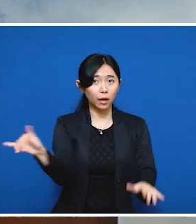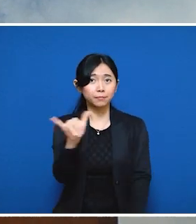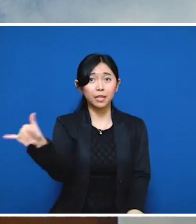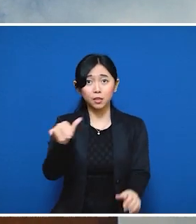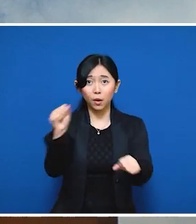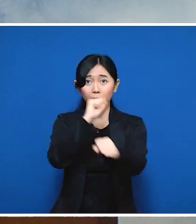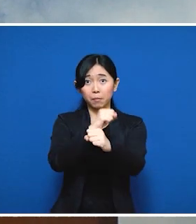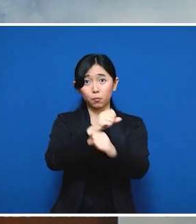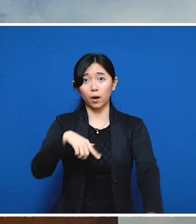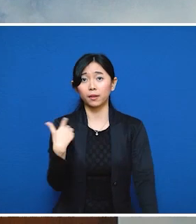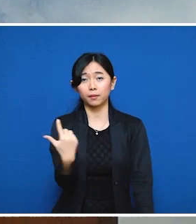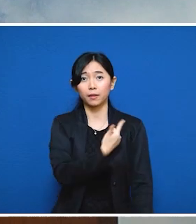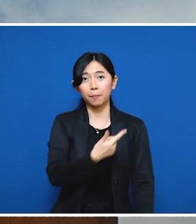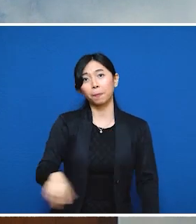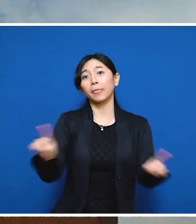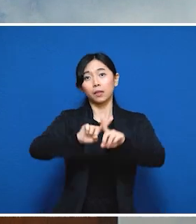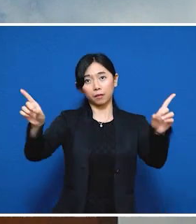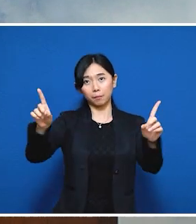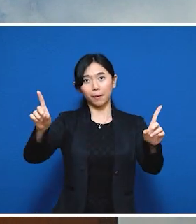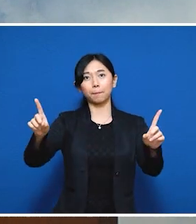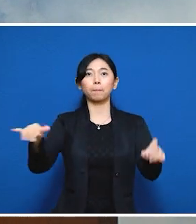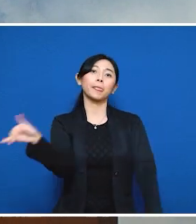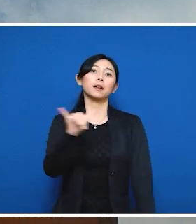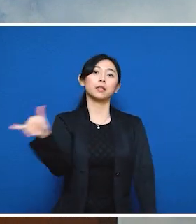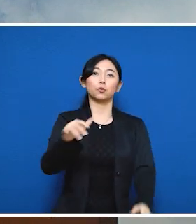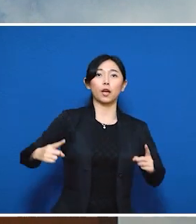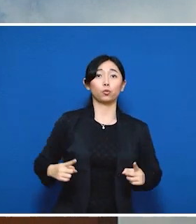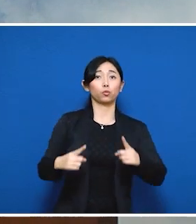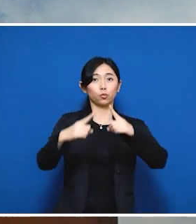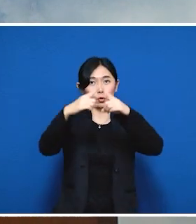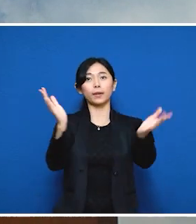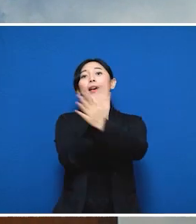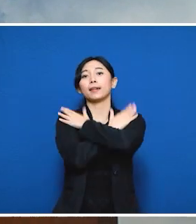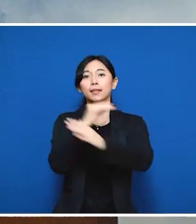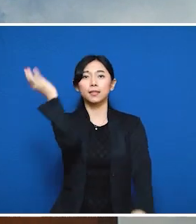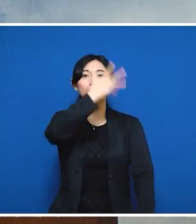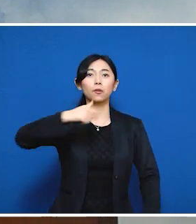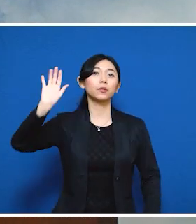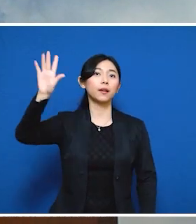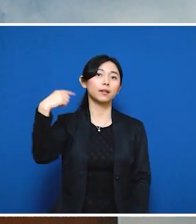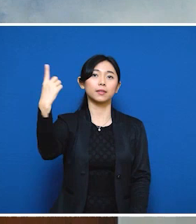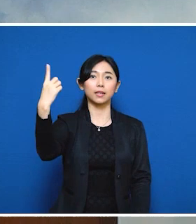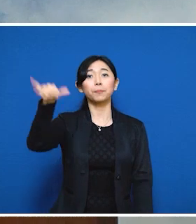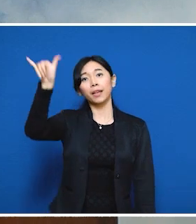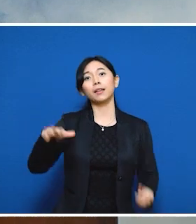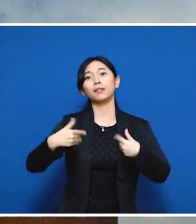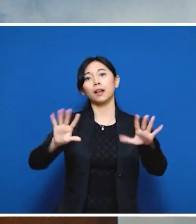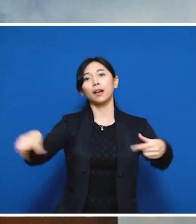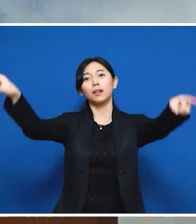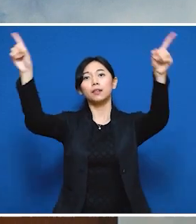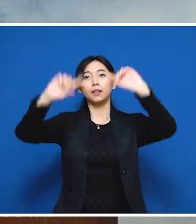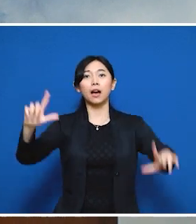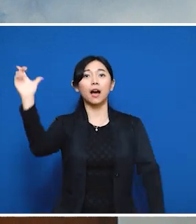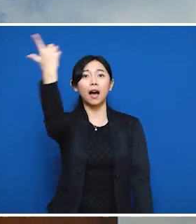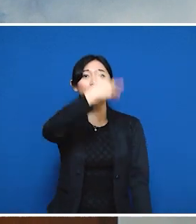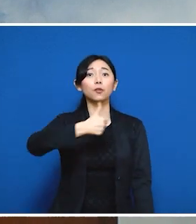berdasarkan perbuatan kita, melainkan berdasarkan maksud dan kasih karunia-Nya sendiri yang telah dikaruniakan